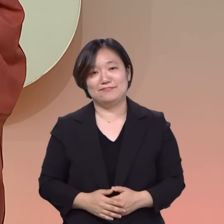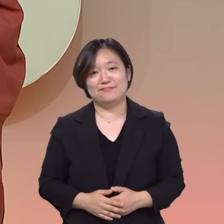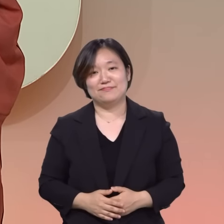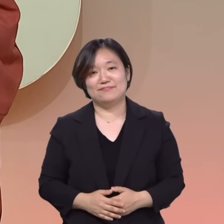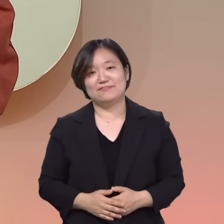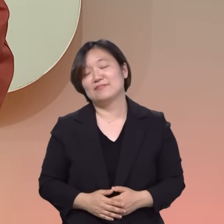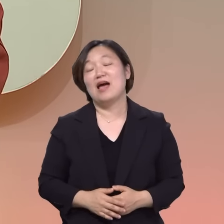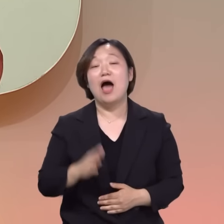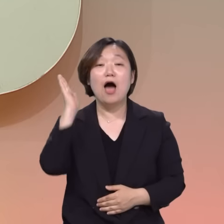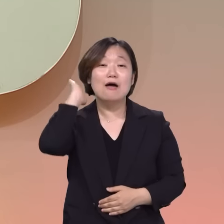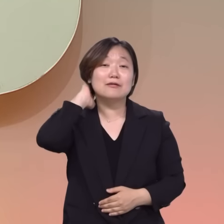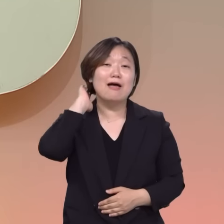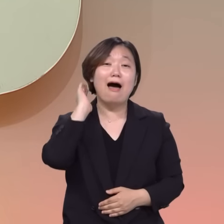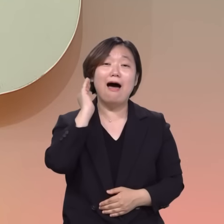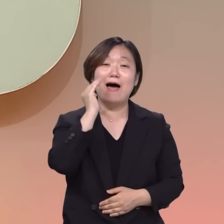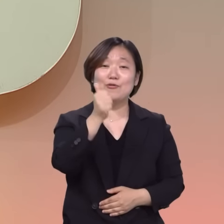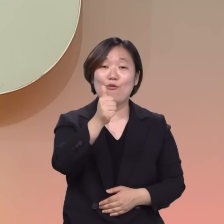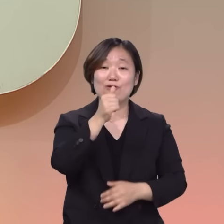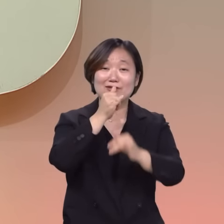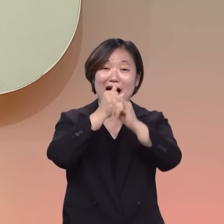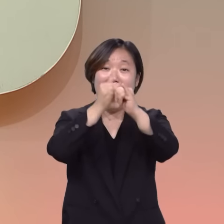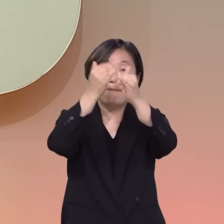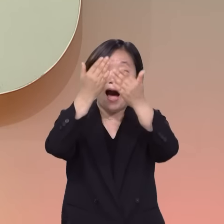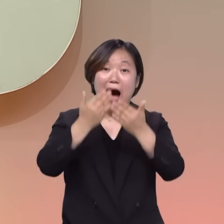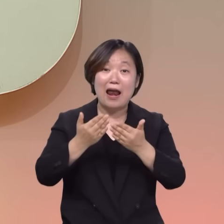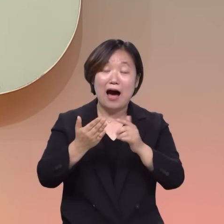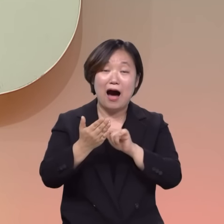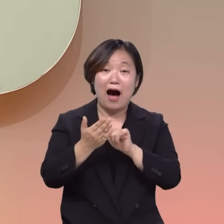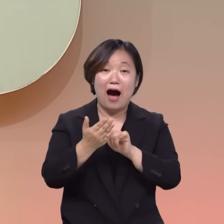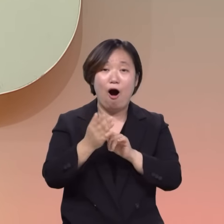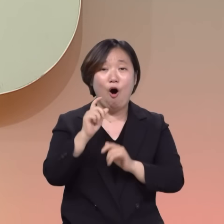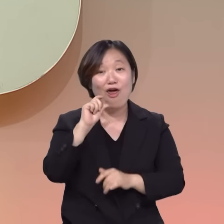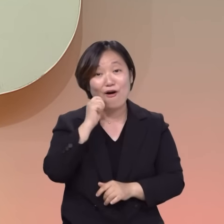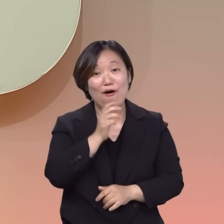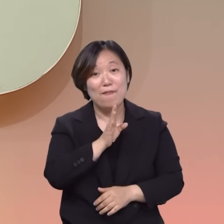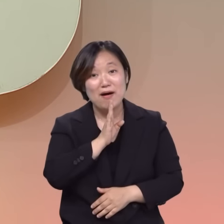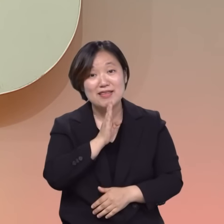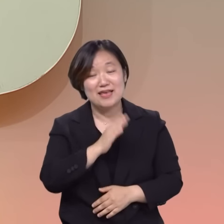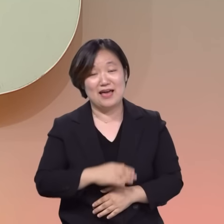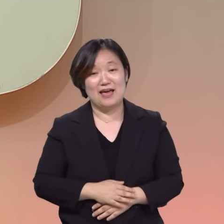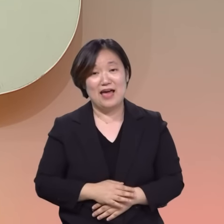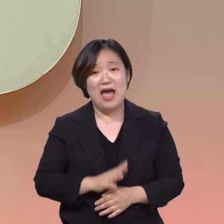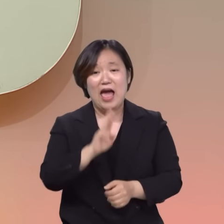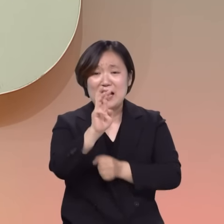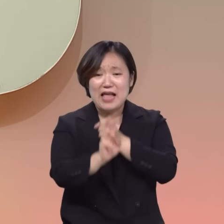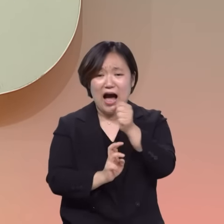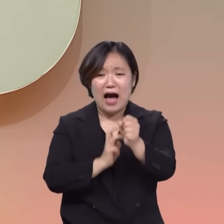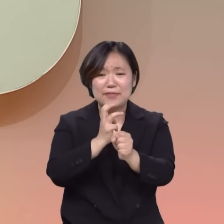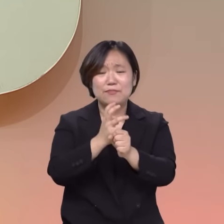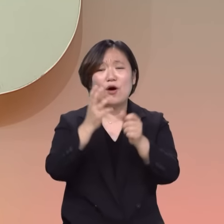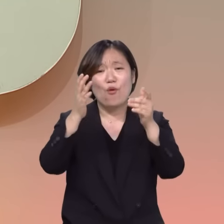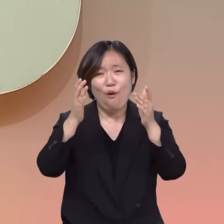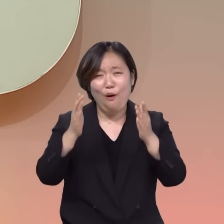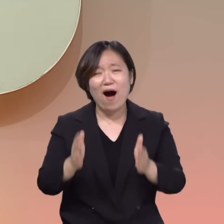훈장 받는게 쉬운 일이 아니지않습니까 그 30년 동안 그 거친 환경 속에서